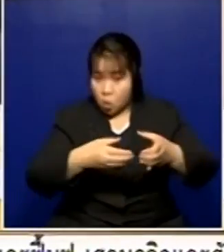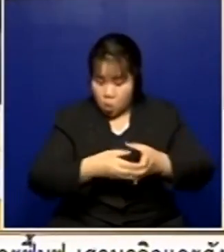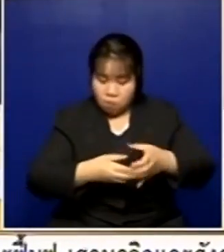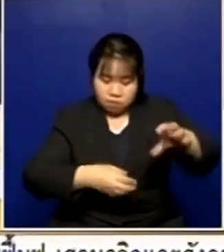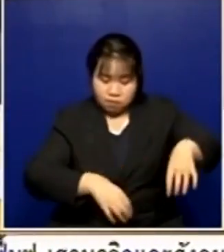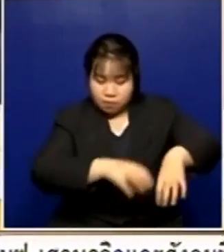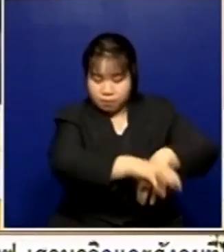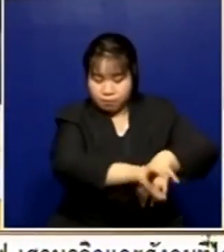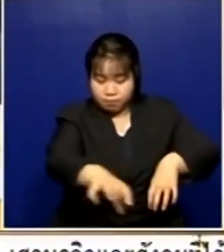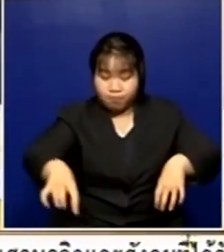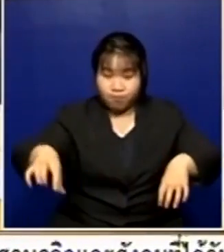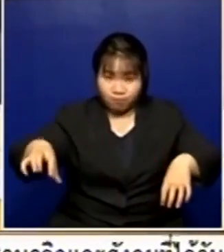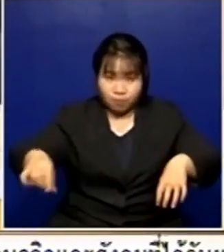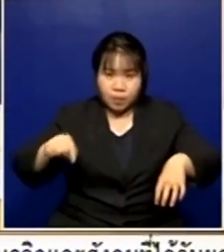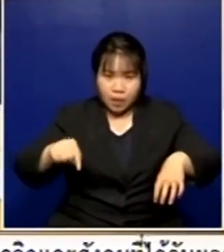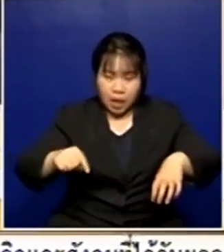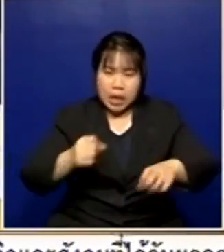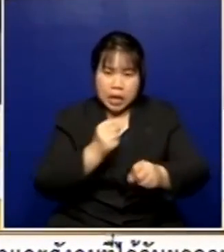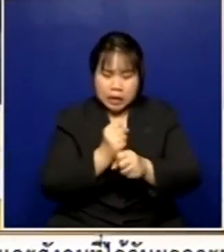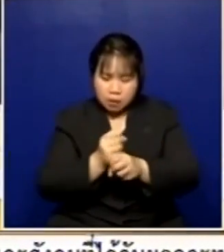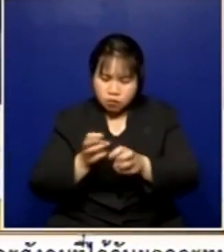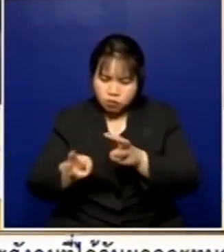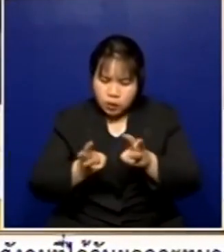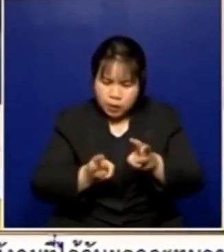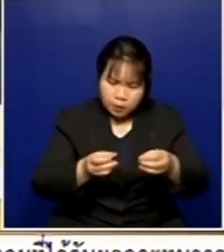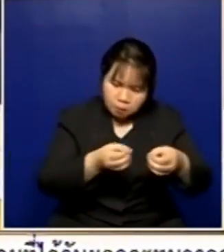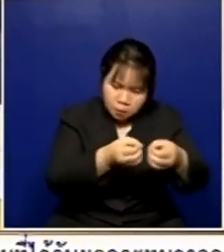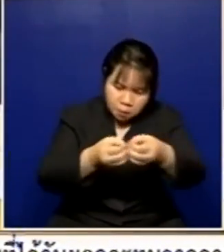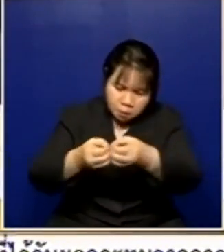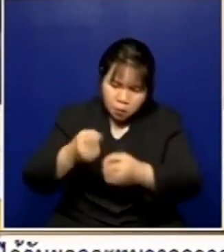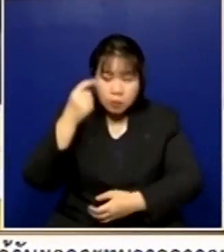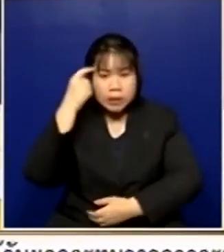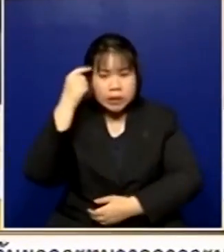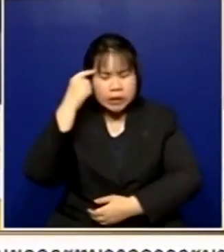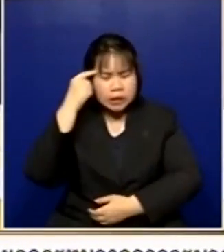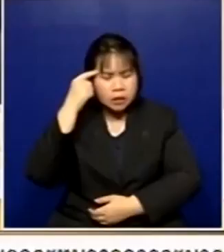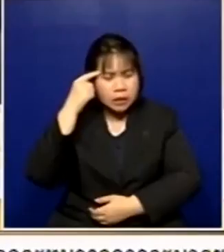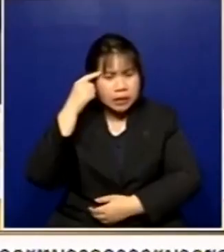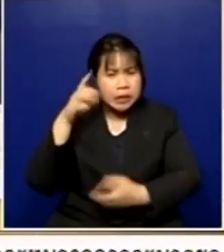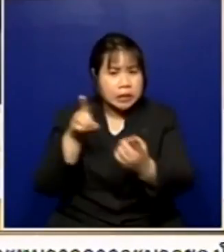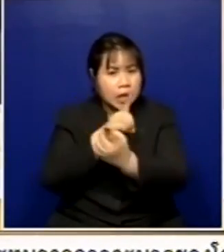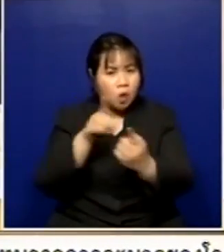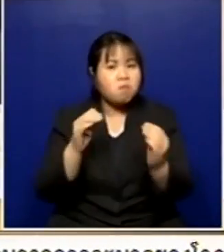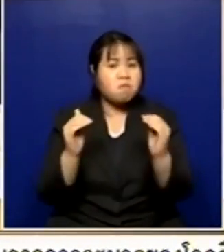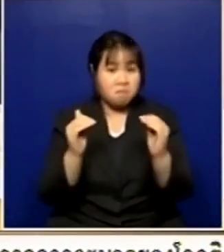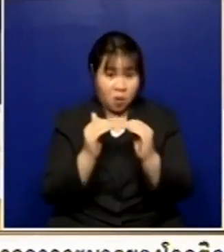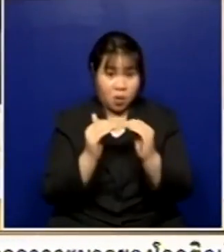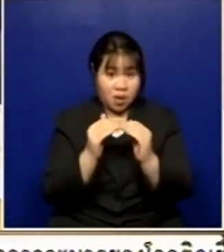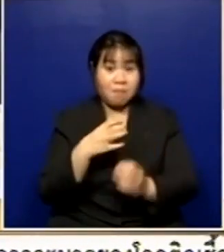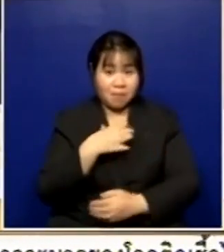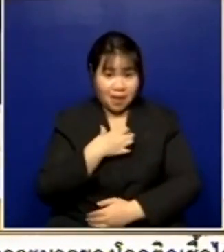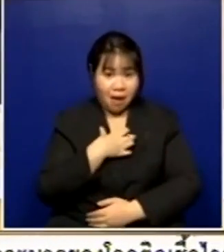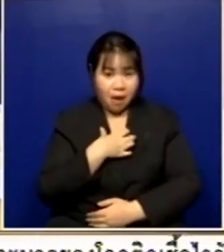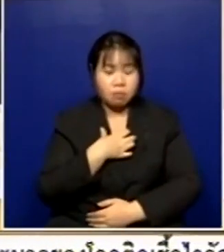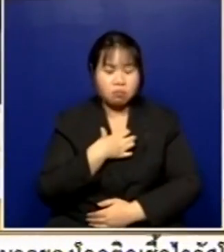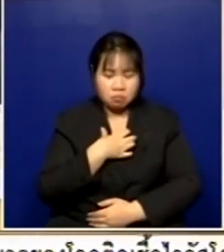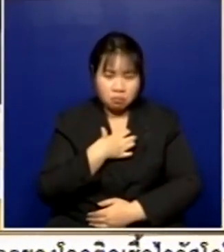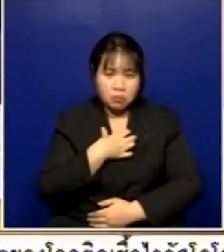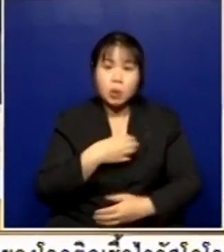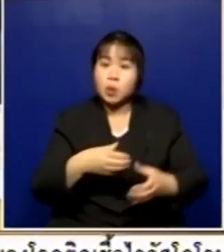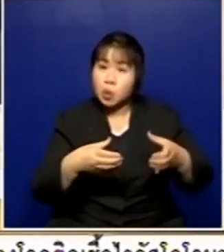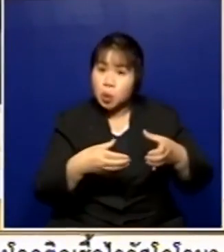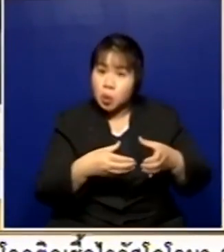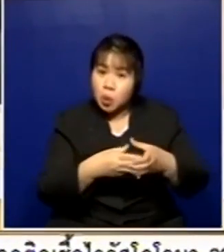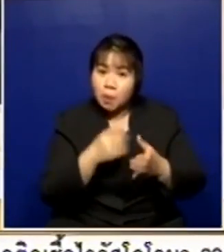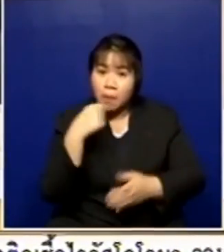ร่วมกันเป็นส่วนหนึ่งในการหาทางออกและฝันใฝ่ถึงสังคมที่เป็นธรรมและเท่าเทียมล้วนเป็นกลุ่ม